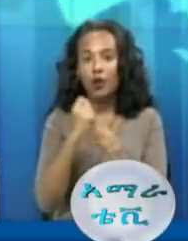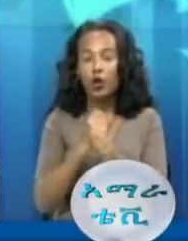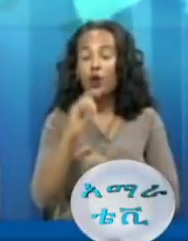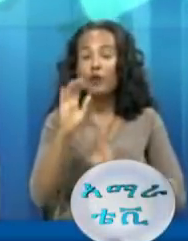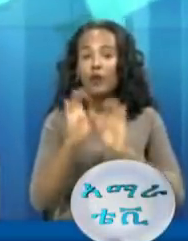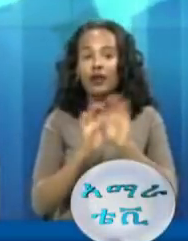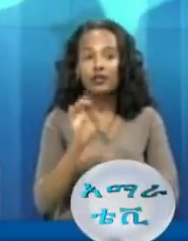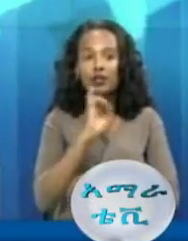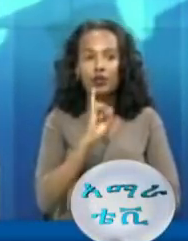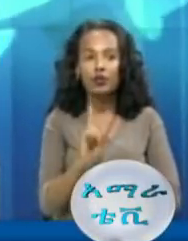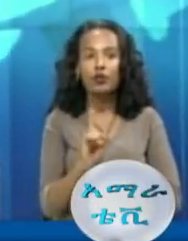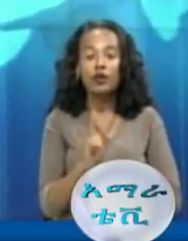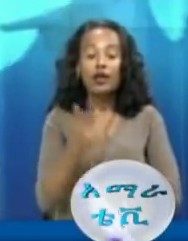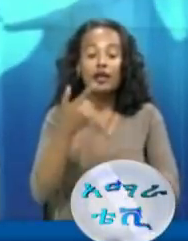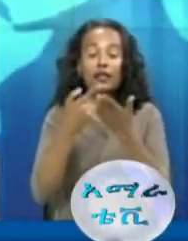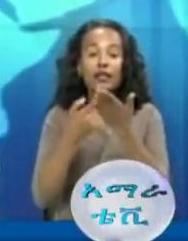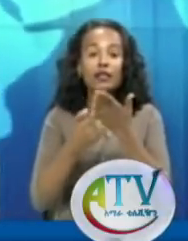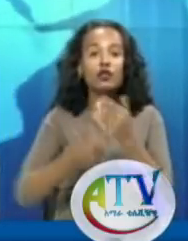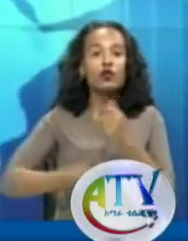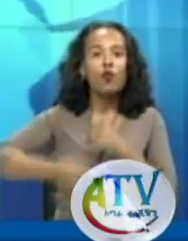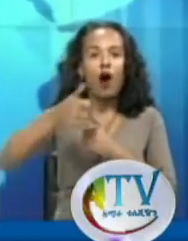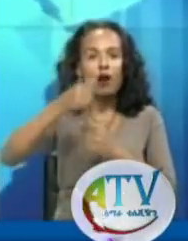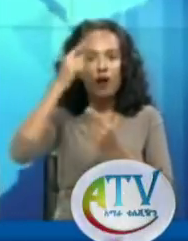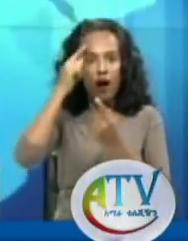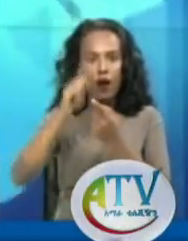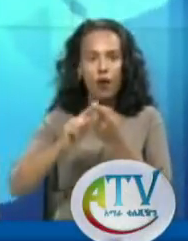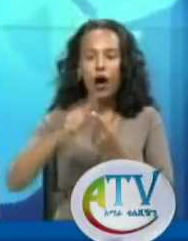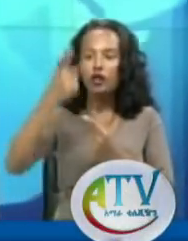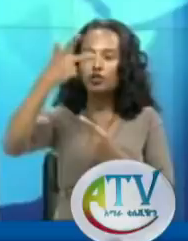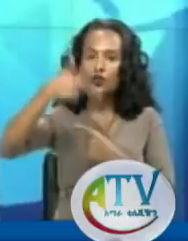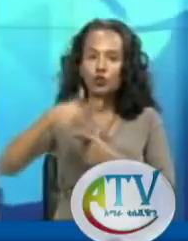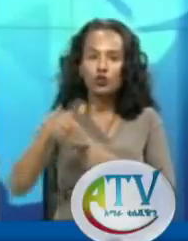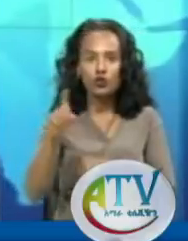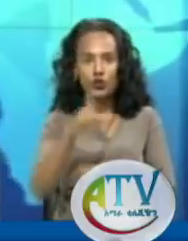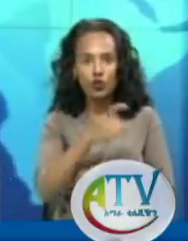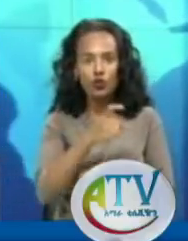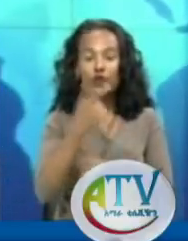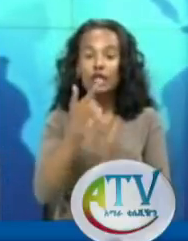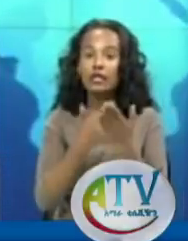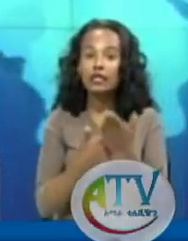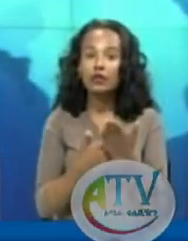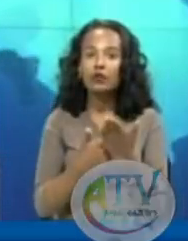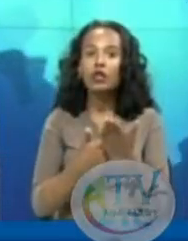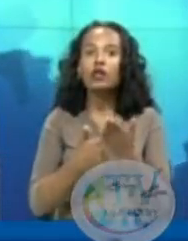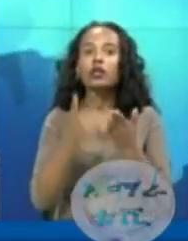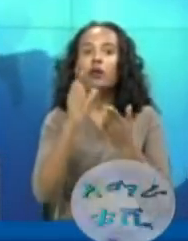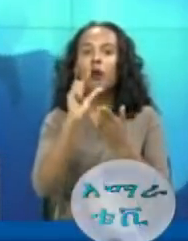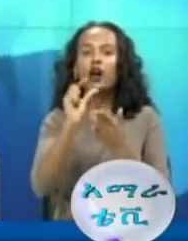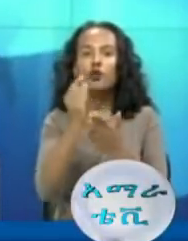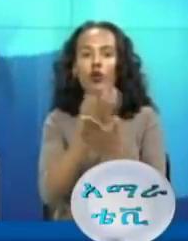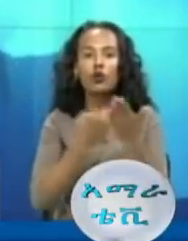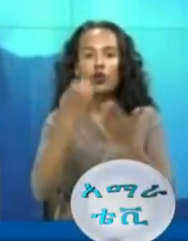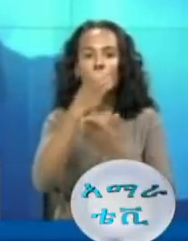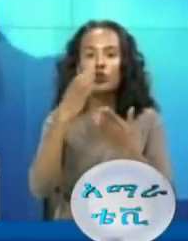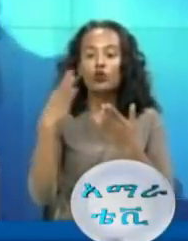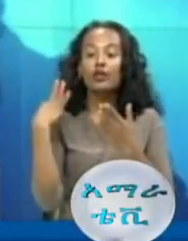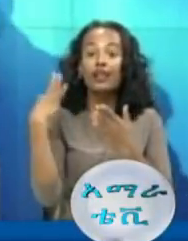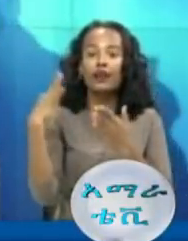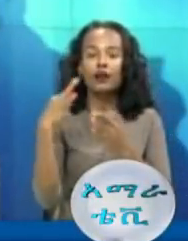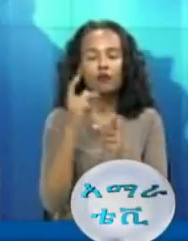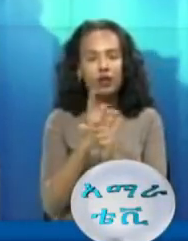ነው። የዚህ ዋና አላማዎች 3 ሲሆኑ እነርሱም የማክሮ ኢኮኖሚውን ጤንነት